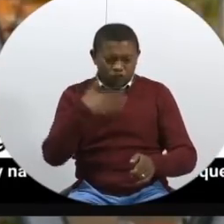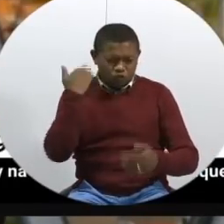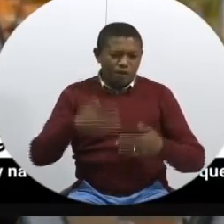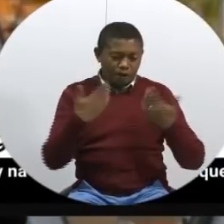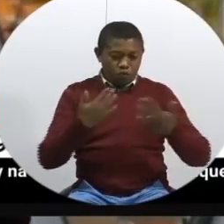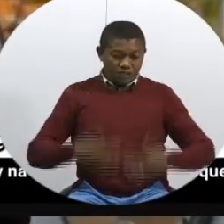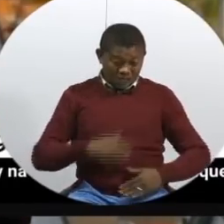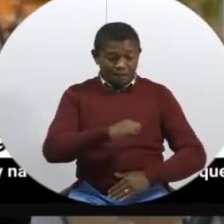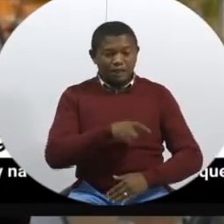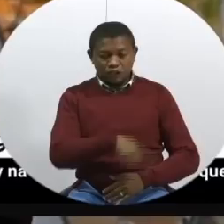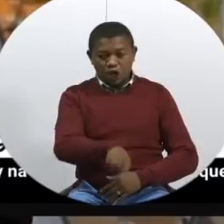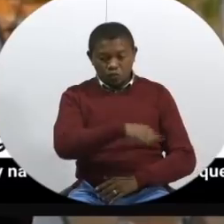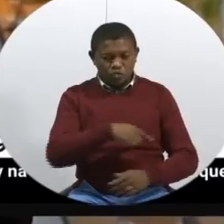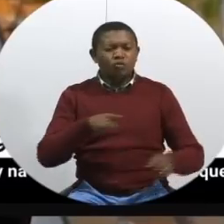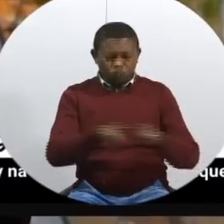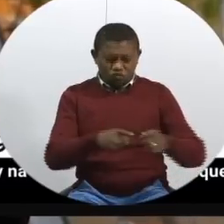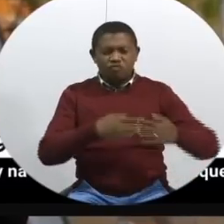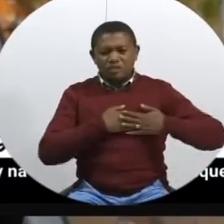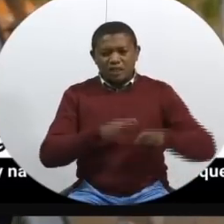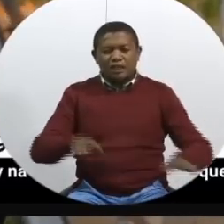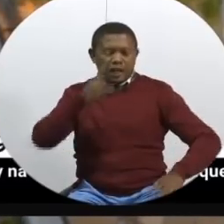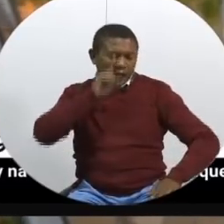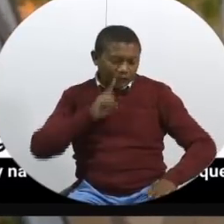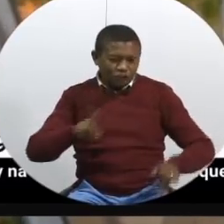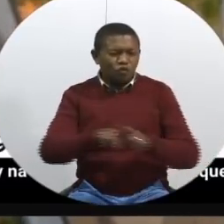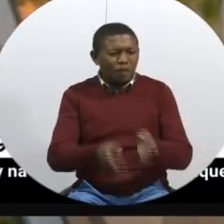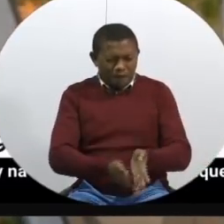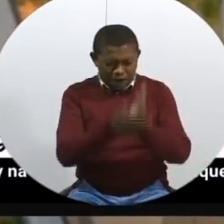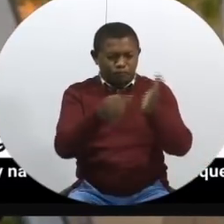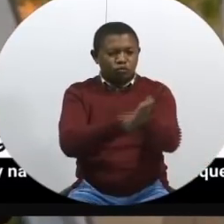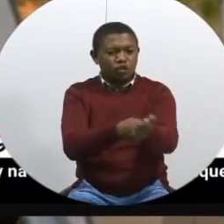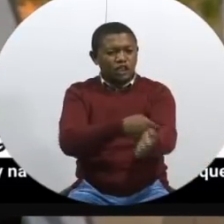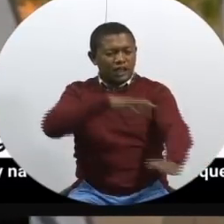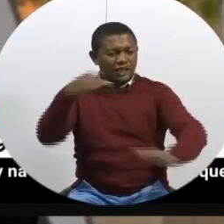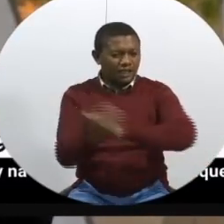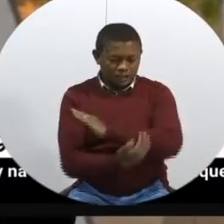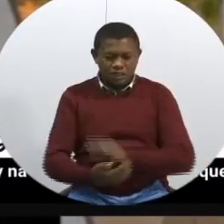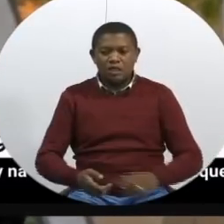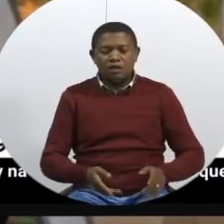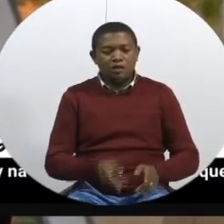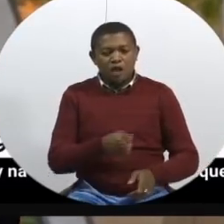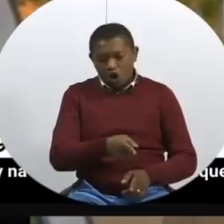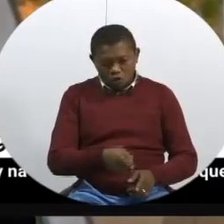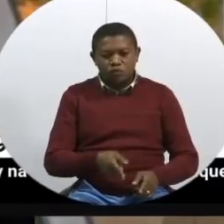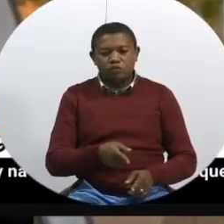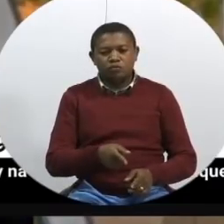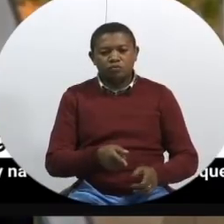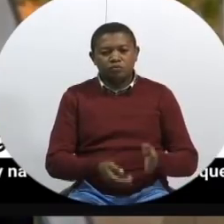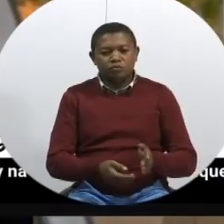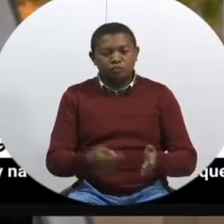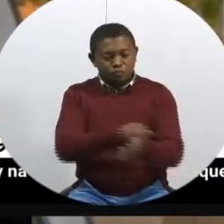koa miasa ao, izany ny fitiavan-tanindrasana sy ny aide-soignante rehetrarehetra, ireo mpanampiny, ireo mpitsabo